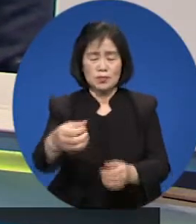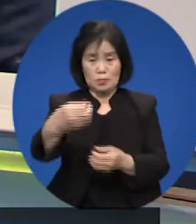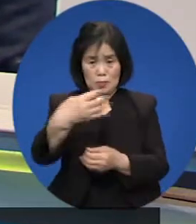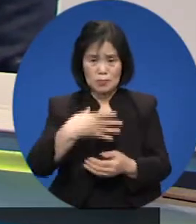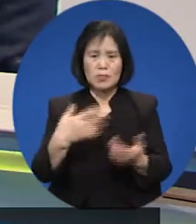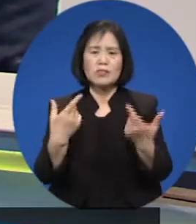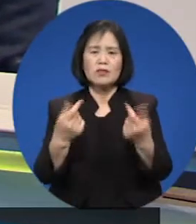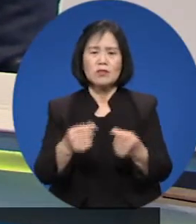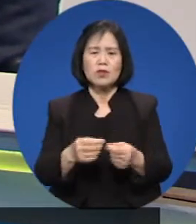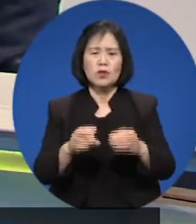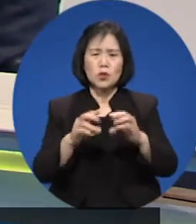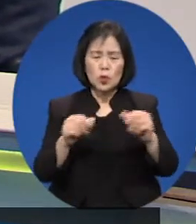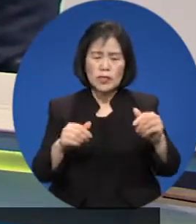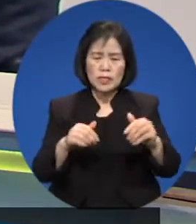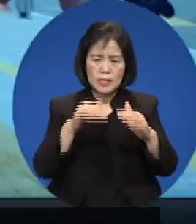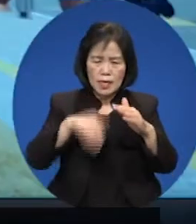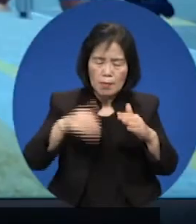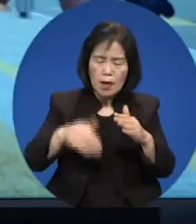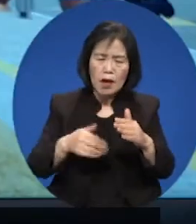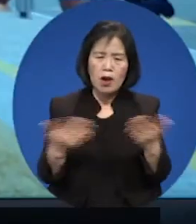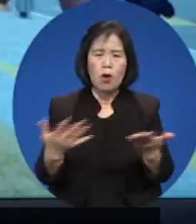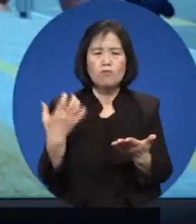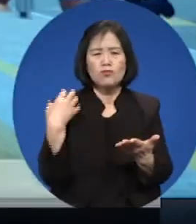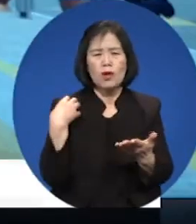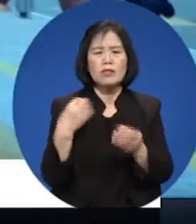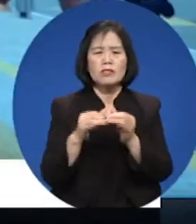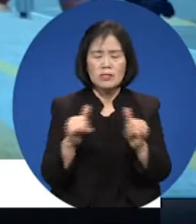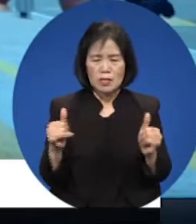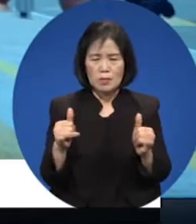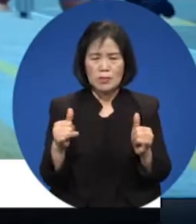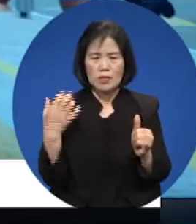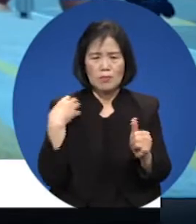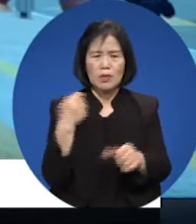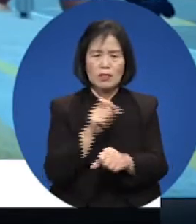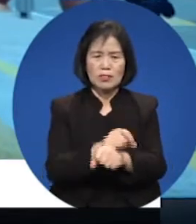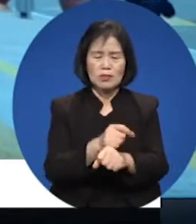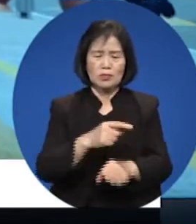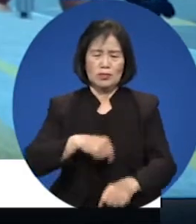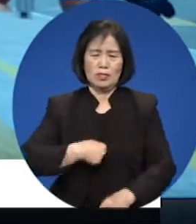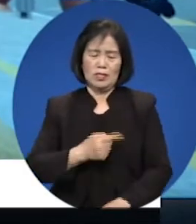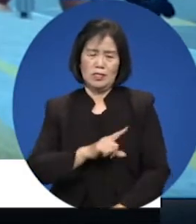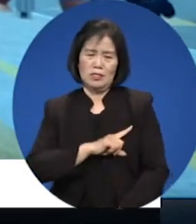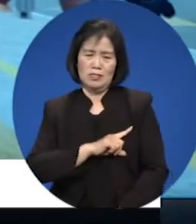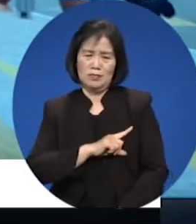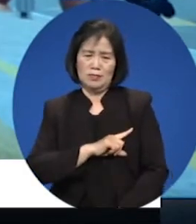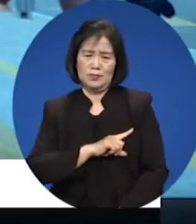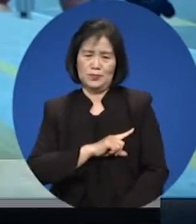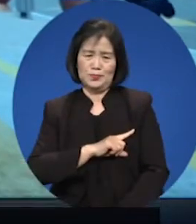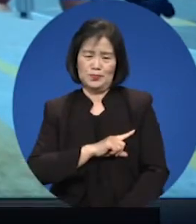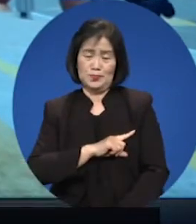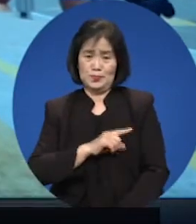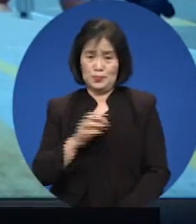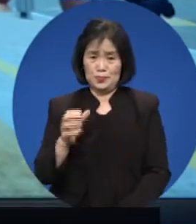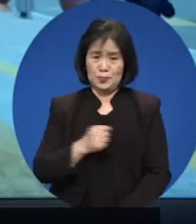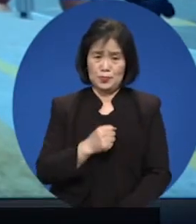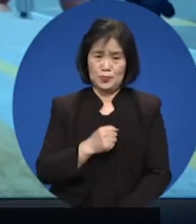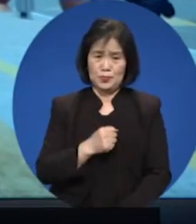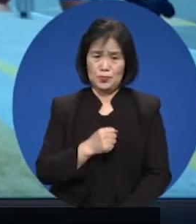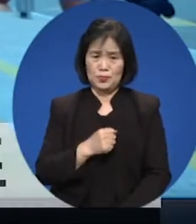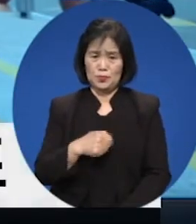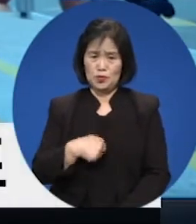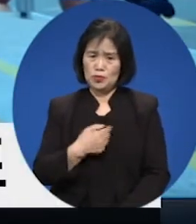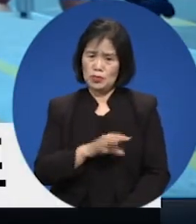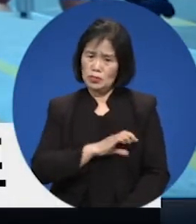지 진짜 토지 개발 업무를 하는 사람이 담당하는 직원이 자기 이름으로 이런 뭐 본인은